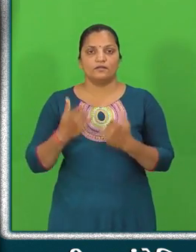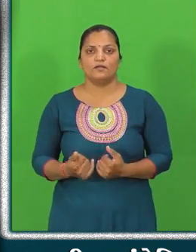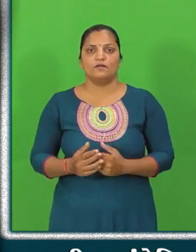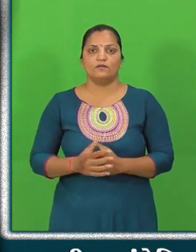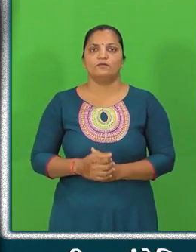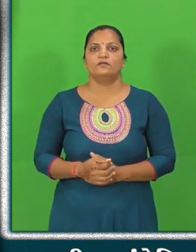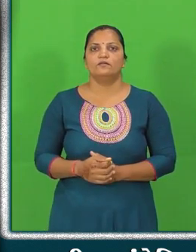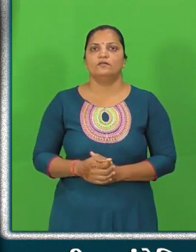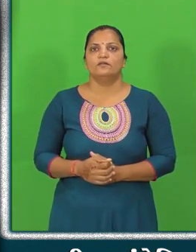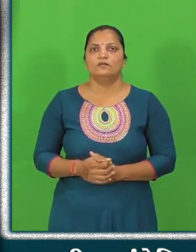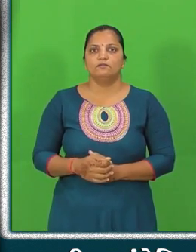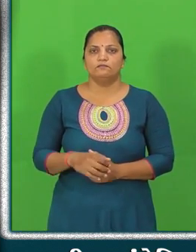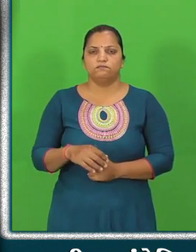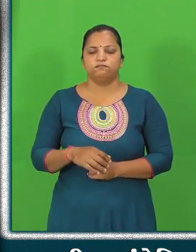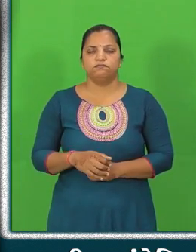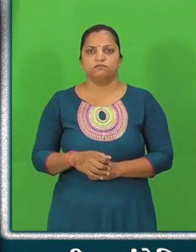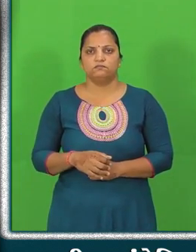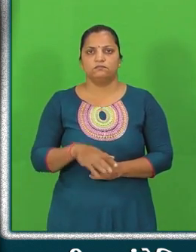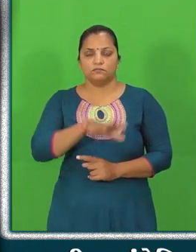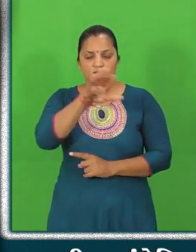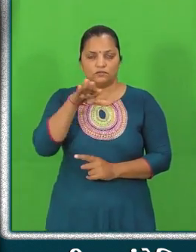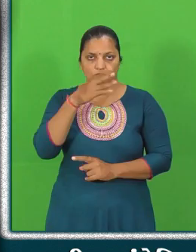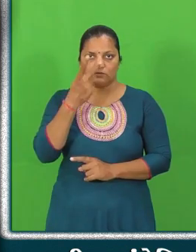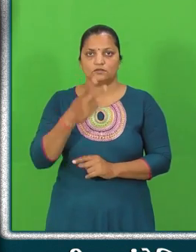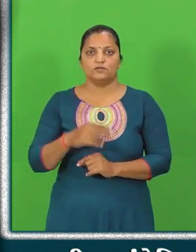હવે અહીંયા પરિસ્થિતિ એવી થશે